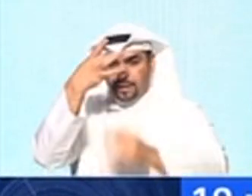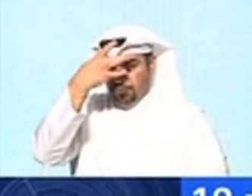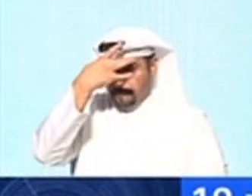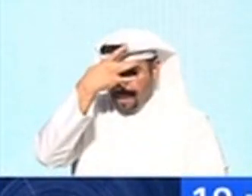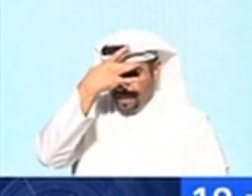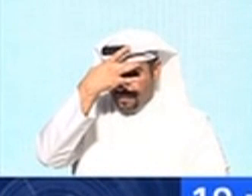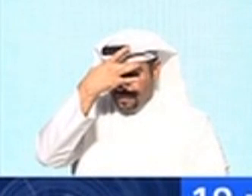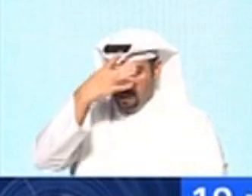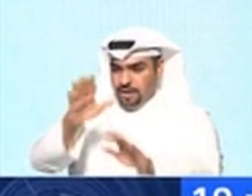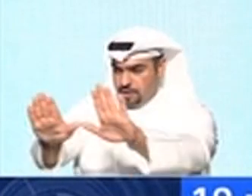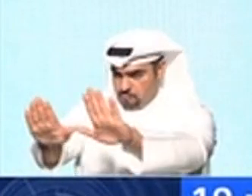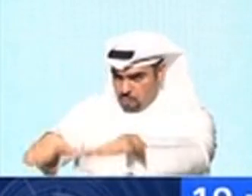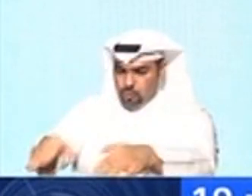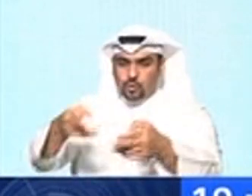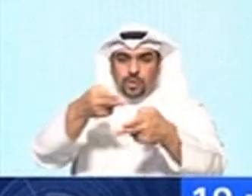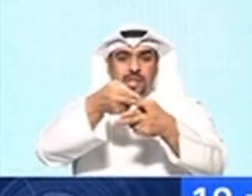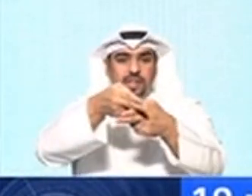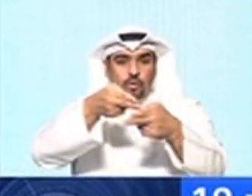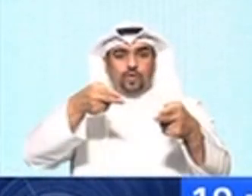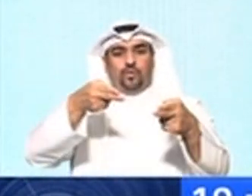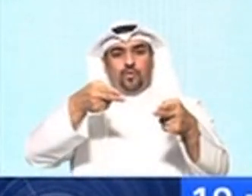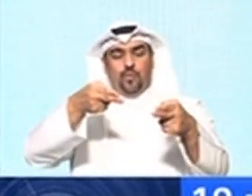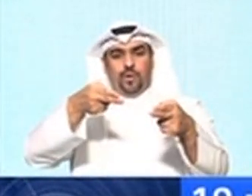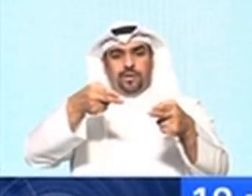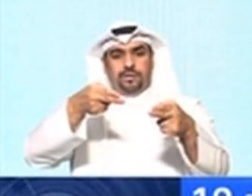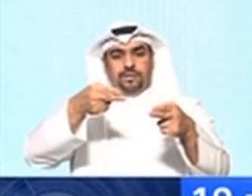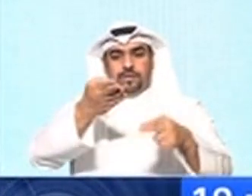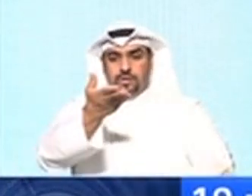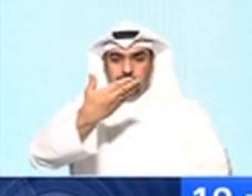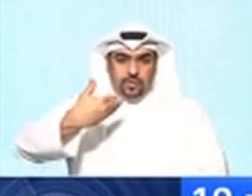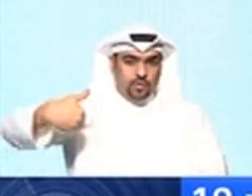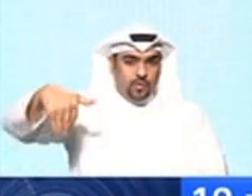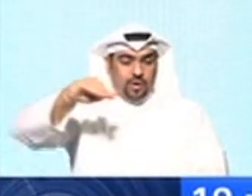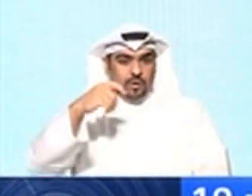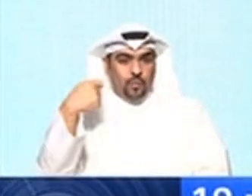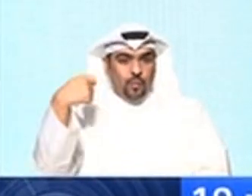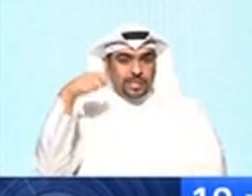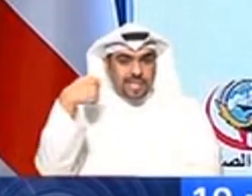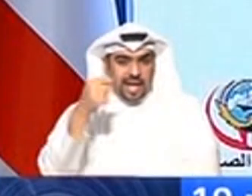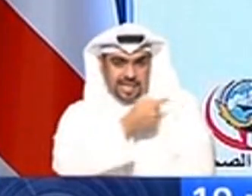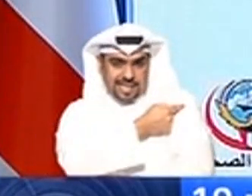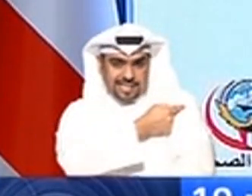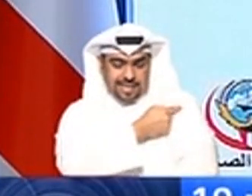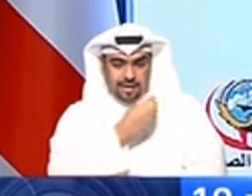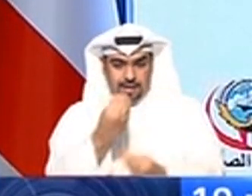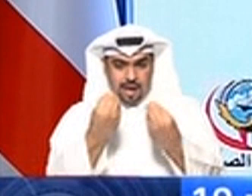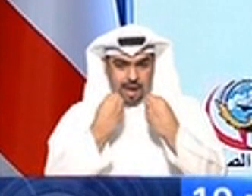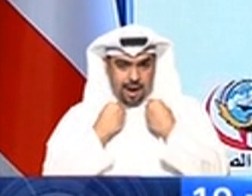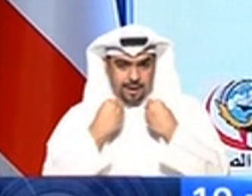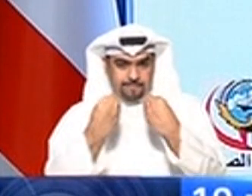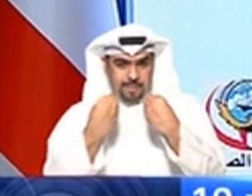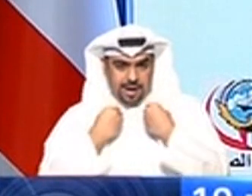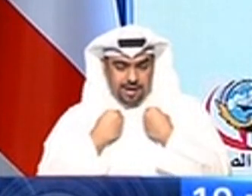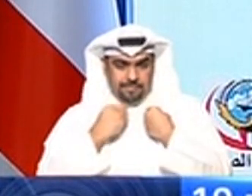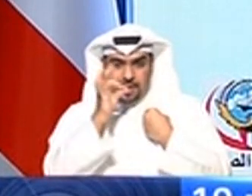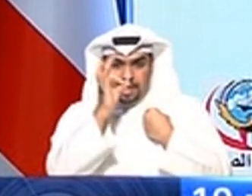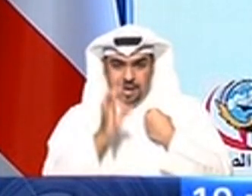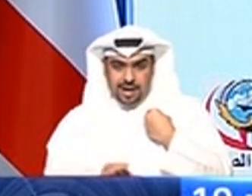الجميع اتخاذ كافة التدابير الوقائية الشخصية كالمحافظة على نظافة